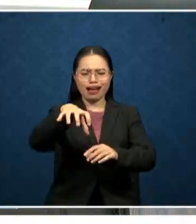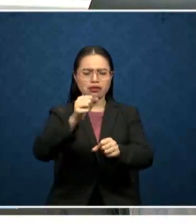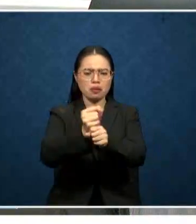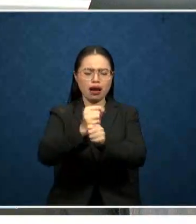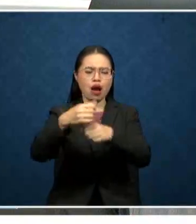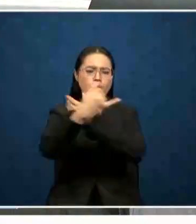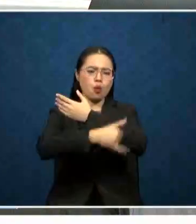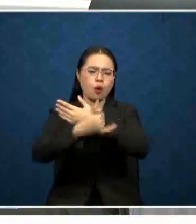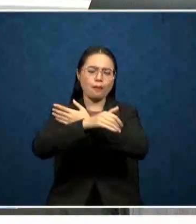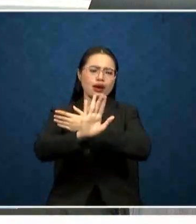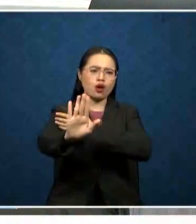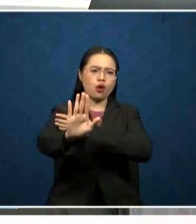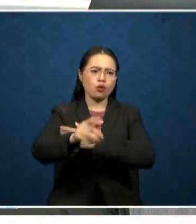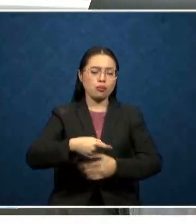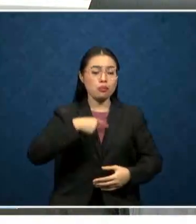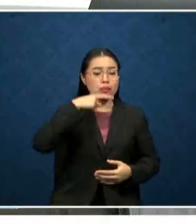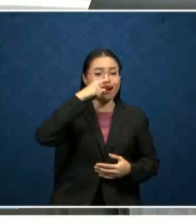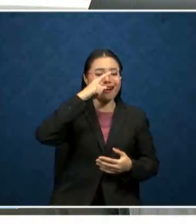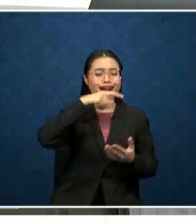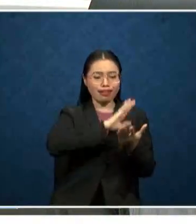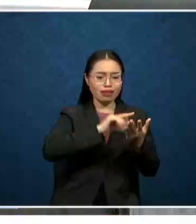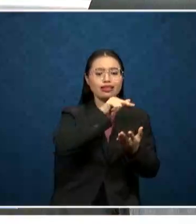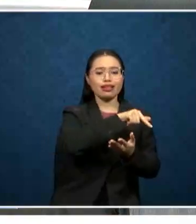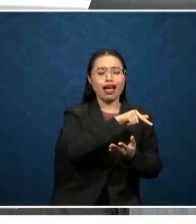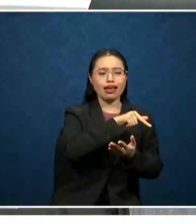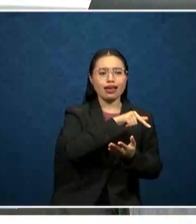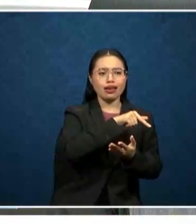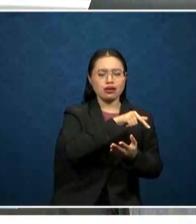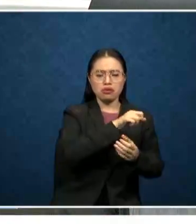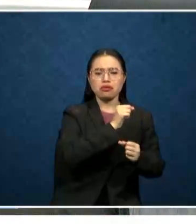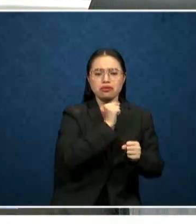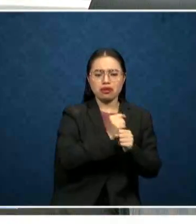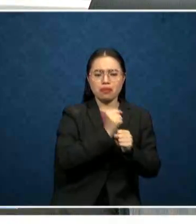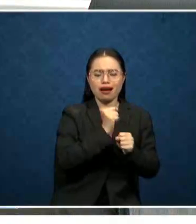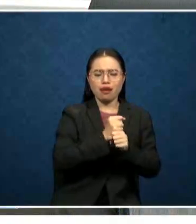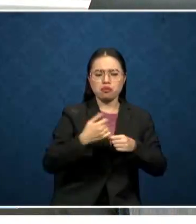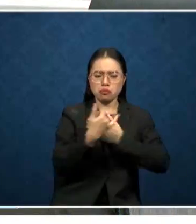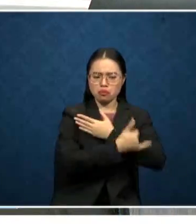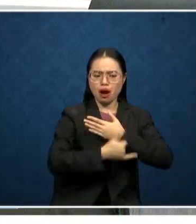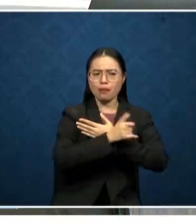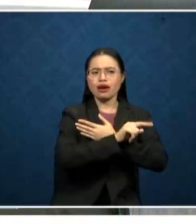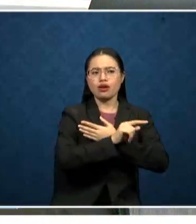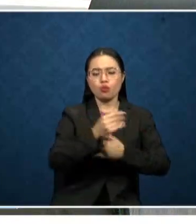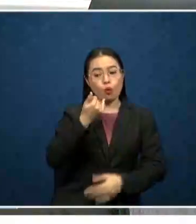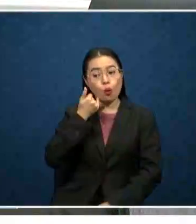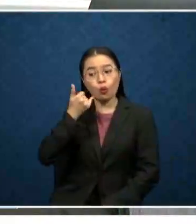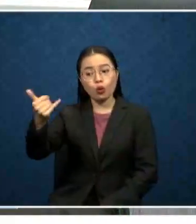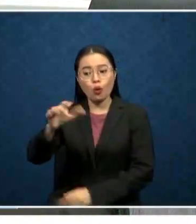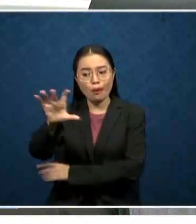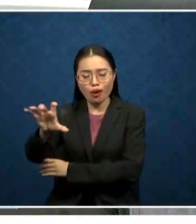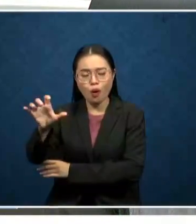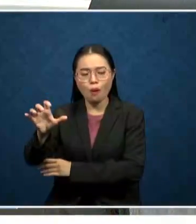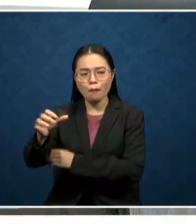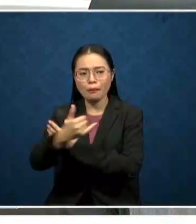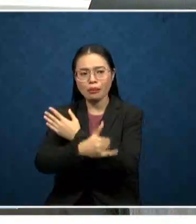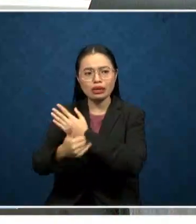ไทยเราเองแล้วก็เป็นฐานปฏิบัติการของกลุ่มมิจฉาชีพหรือกลุ่มที่เรียกว่าแก๊งคอลเซ็นเตอร์เนี่ยของต่างชาติโทรไปยังชาติอื่นโดยซ้ำไปน